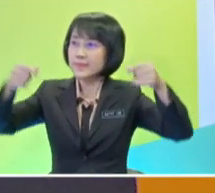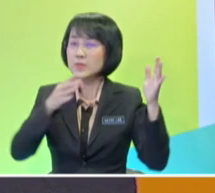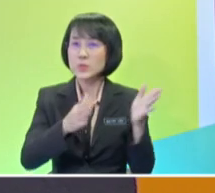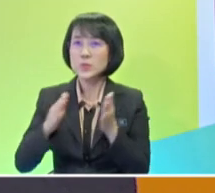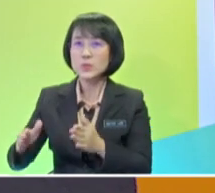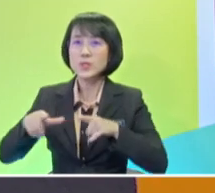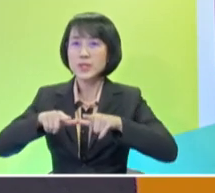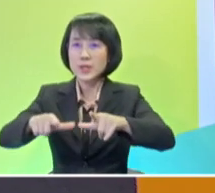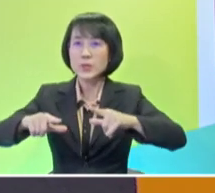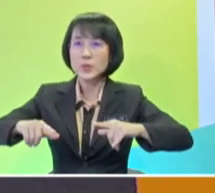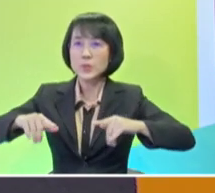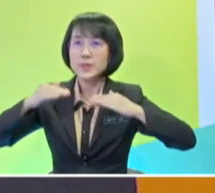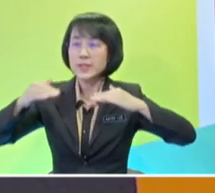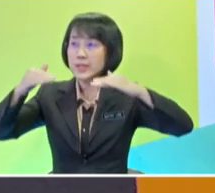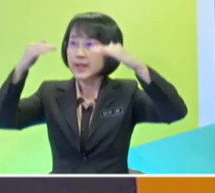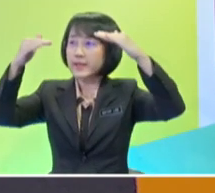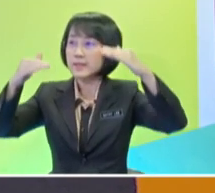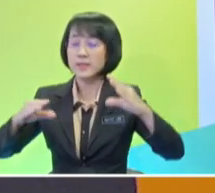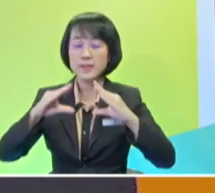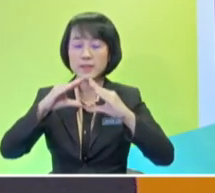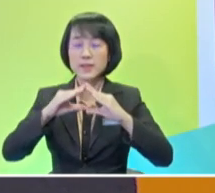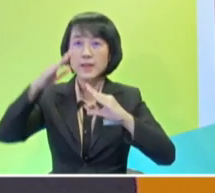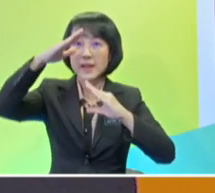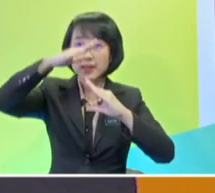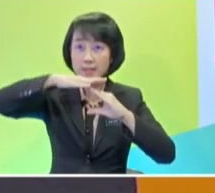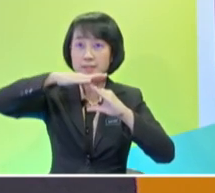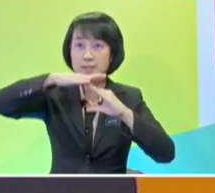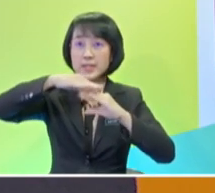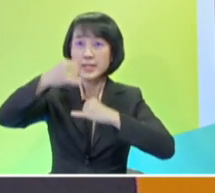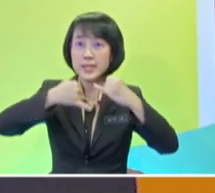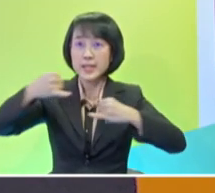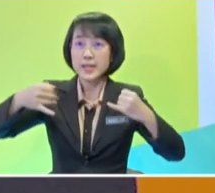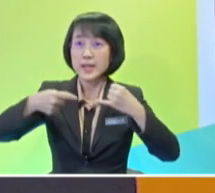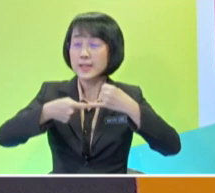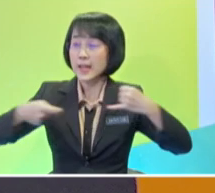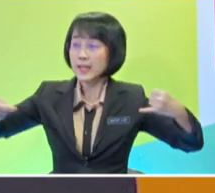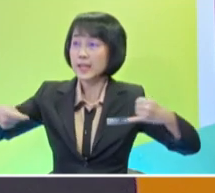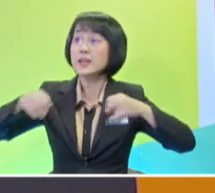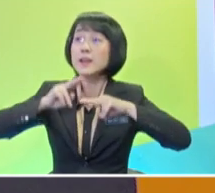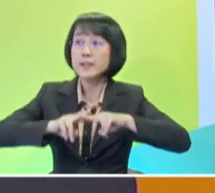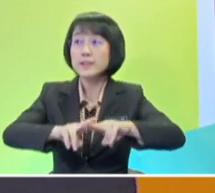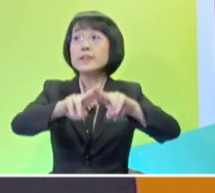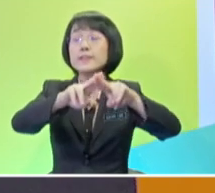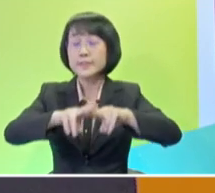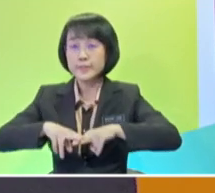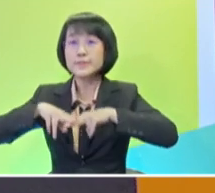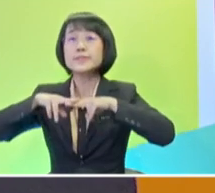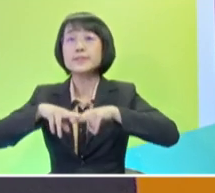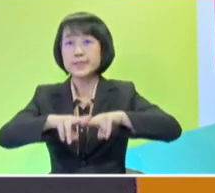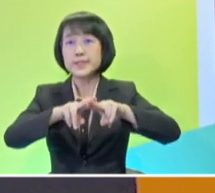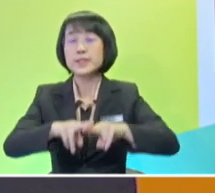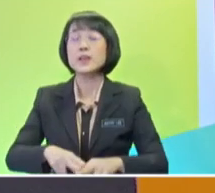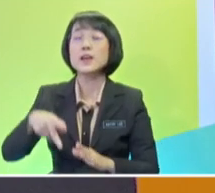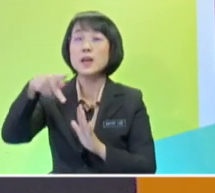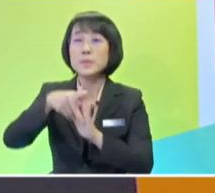pada bagian atas piramid itu diikat tali dan tali itu akan diayun pemain bergilir-gilir melompat